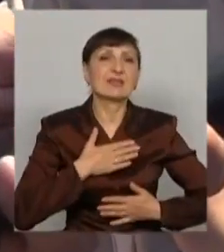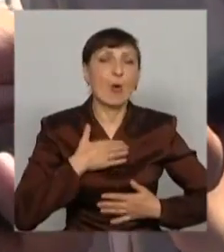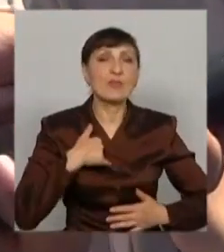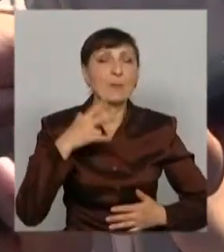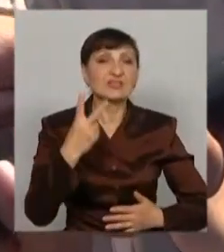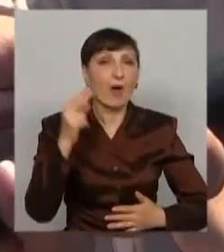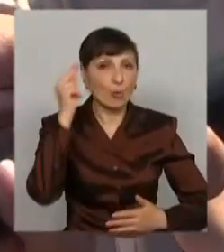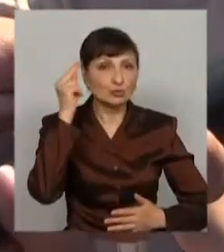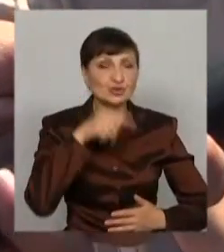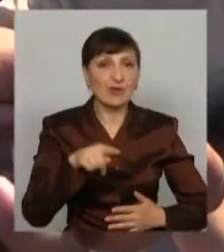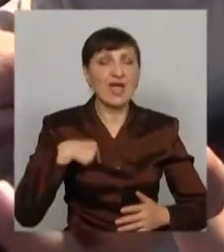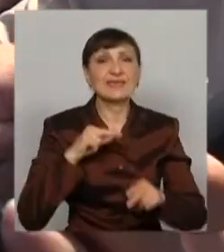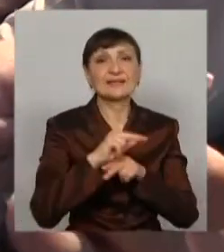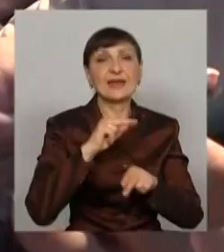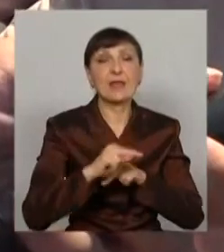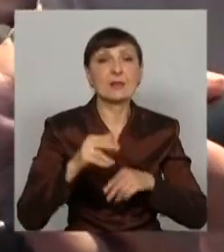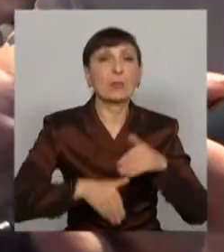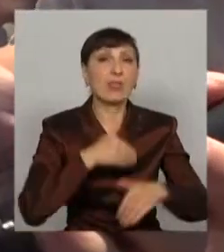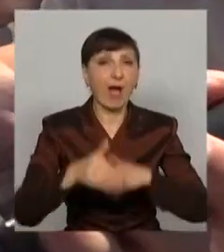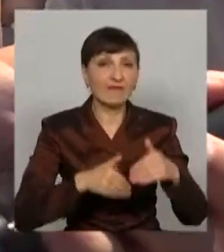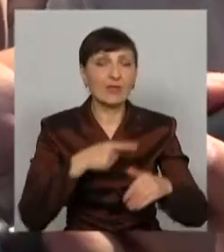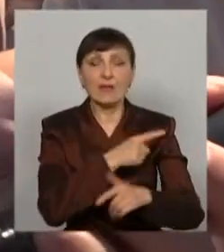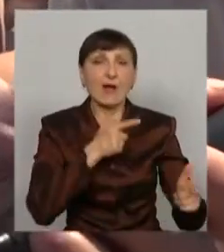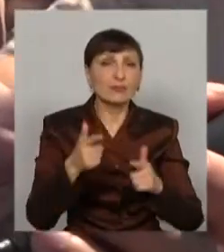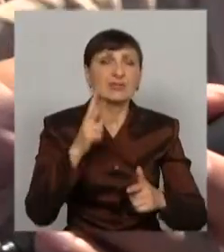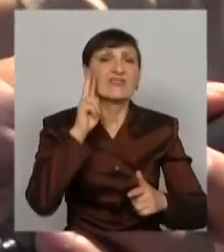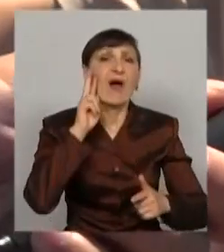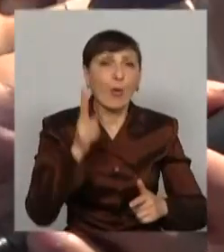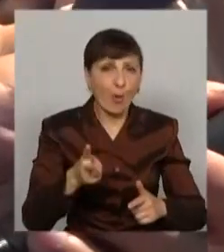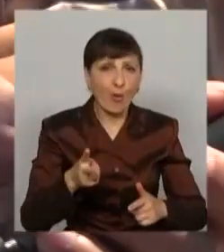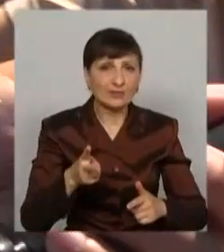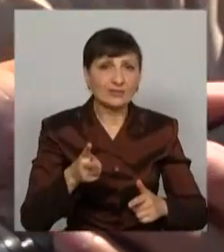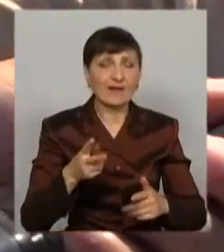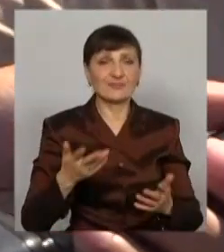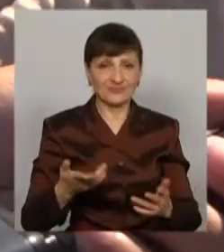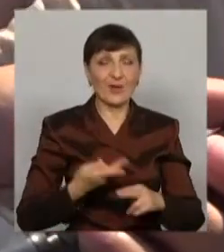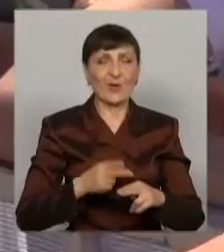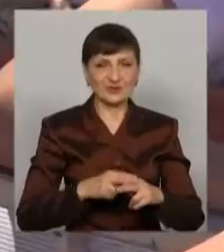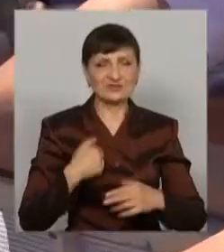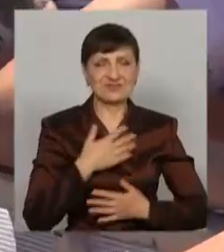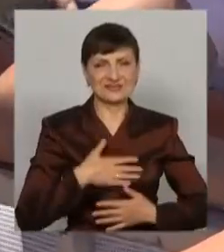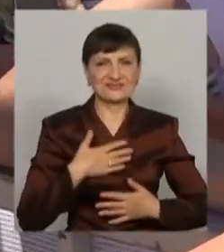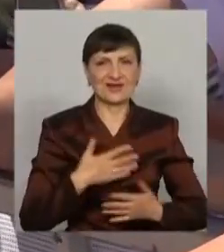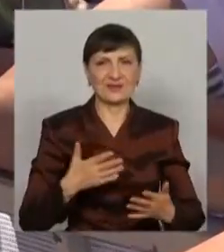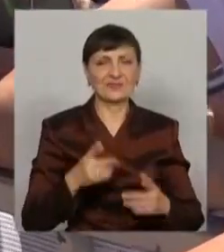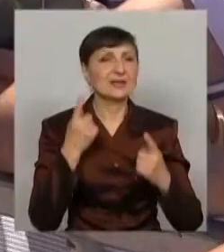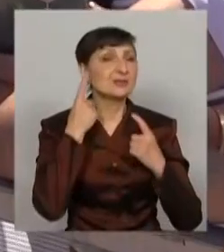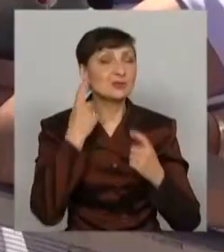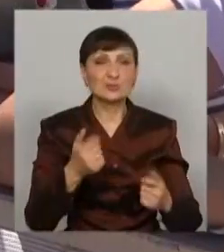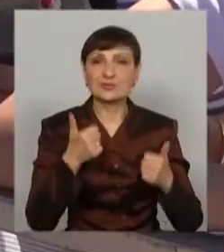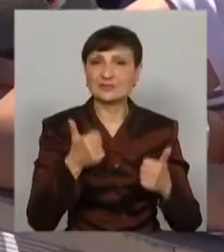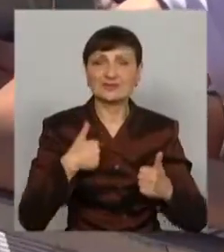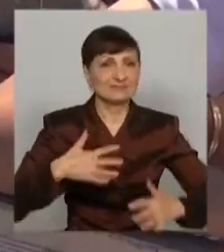ученика. Я тренер по плаванию сама, а они готовились 2 года на этот старт. Прям очень волнительно. Супер, отлично,